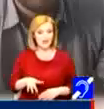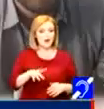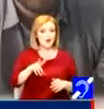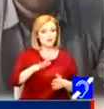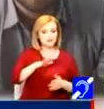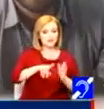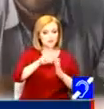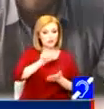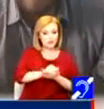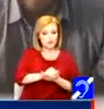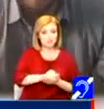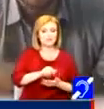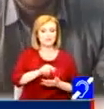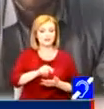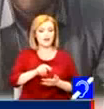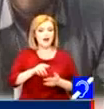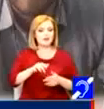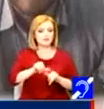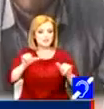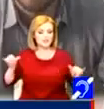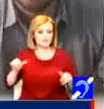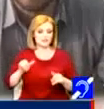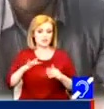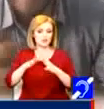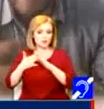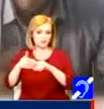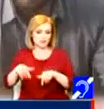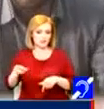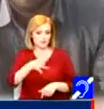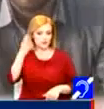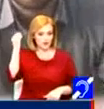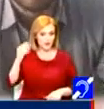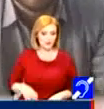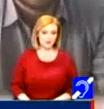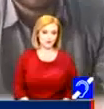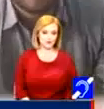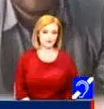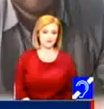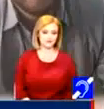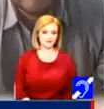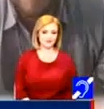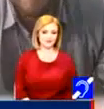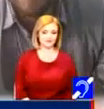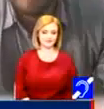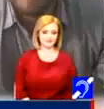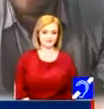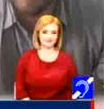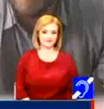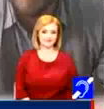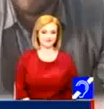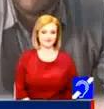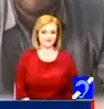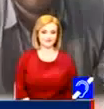locală. Apreciez partea aceea de unicitate care este adânc împământată. Și lucrul acesta pe mine m-a